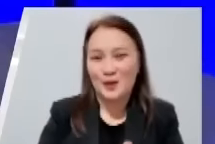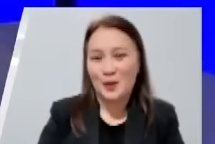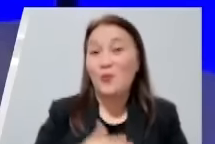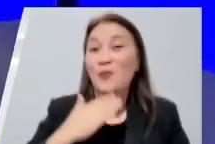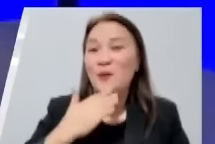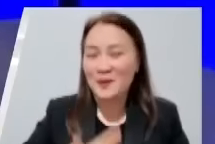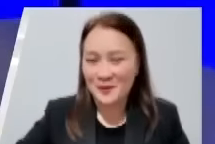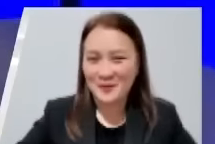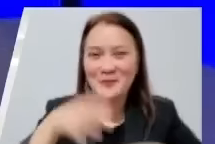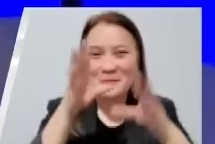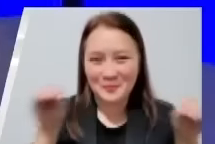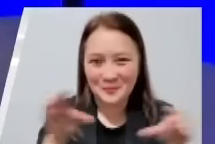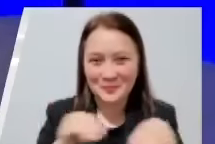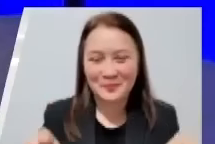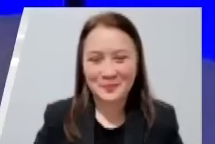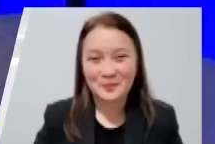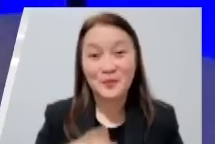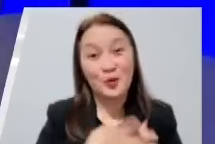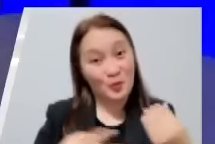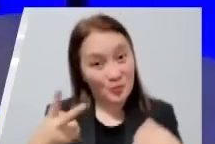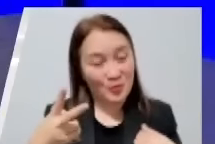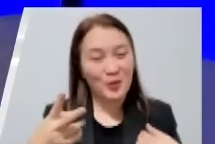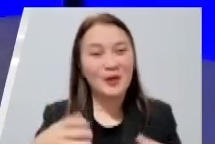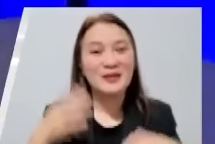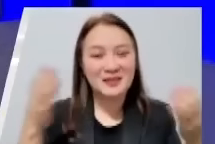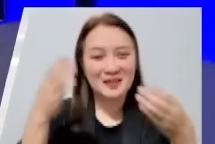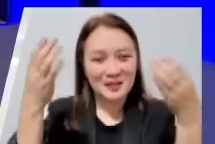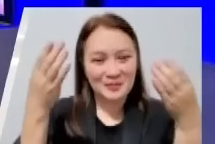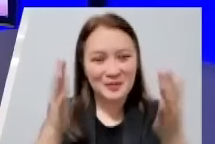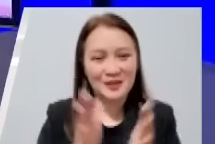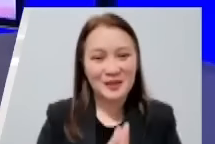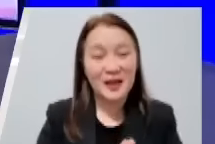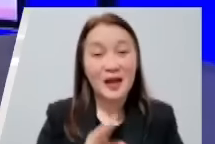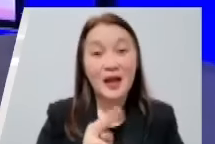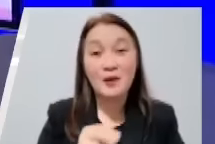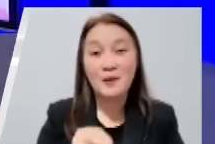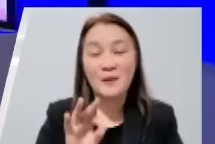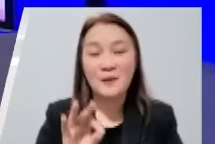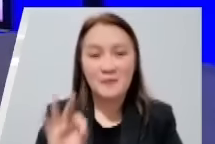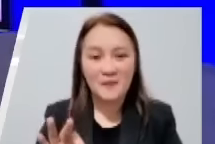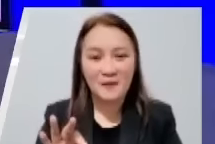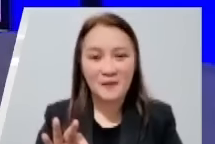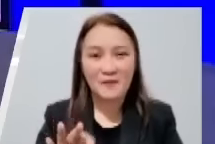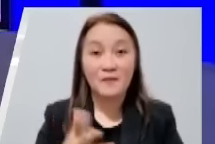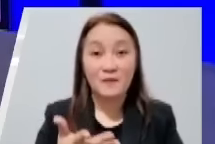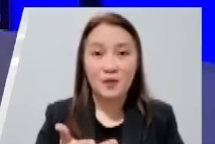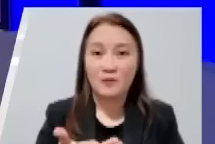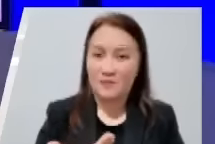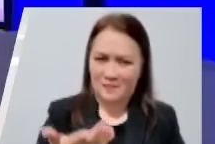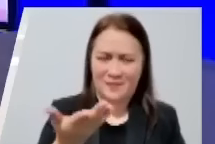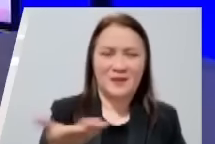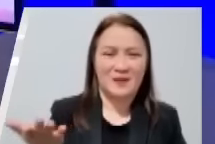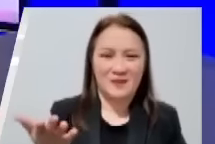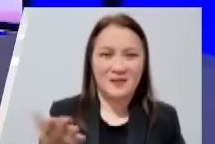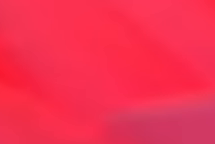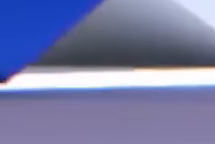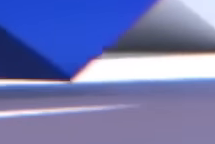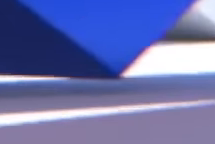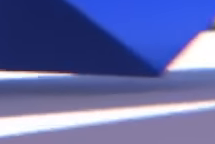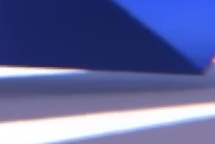At double celebration nga ito para kay Sofia Pablo na may MMFF entry sa Pasko. Makichika kay Aubrey Carampel.